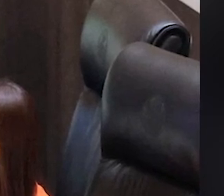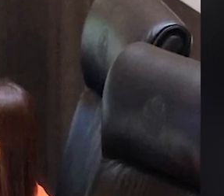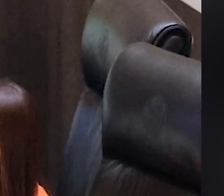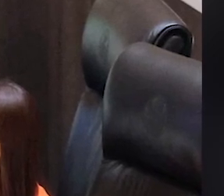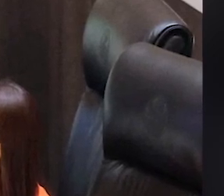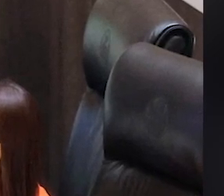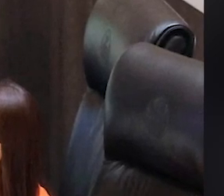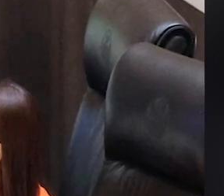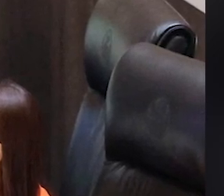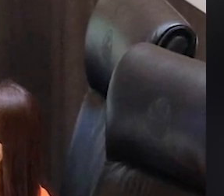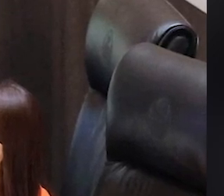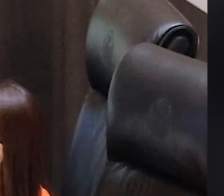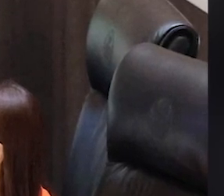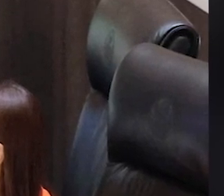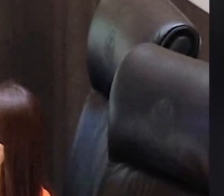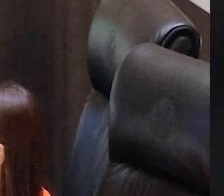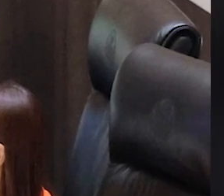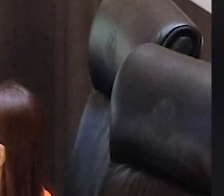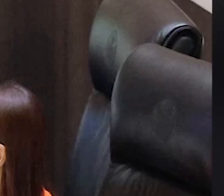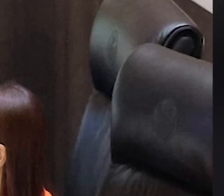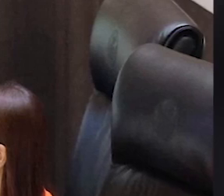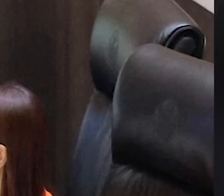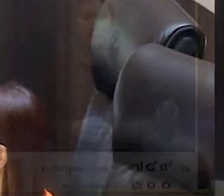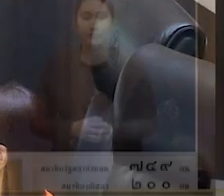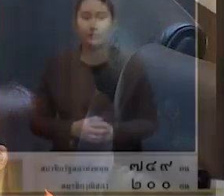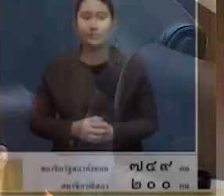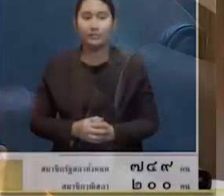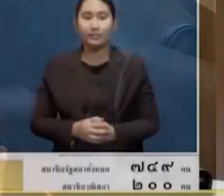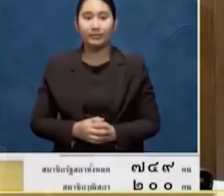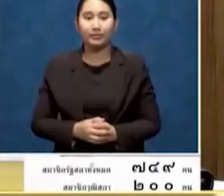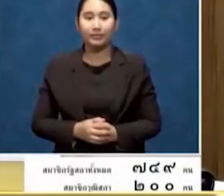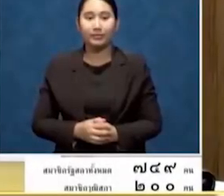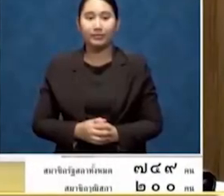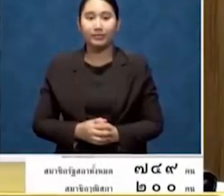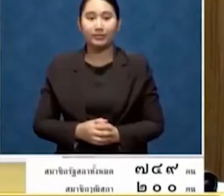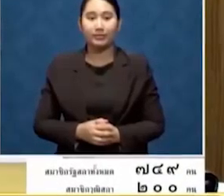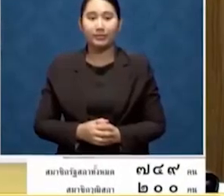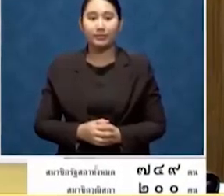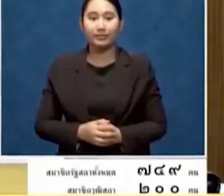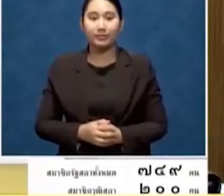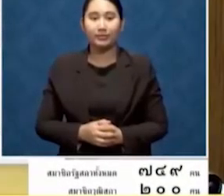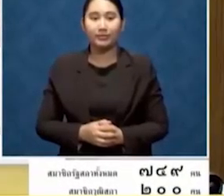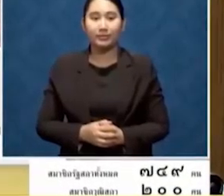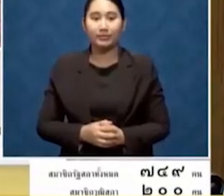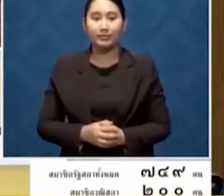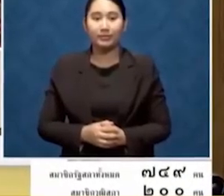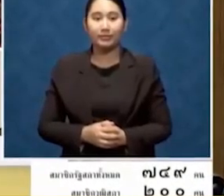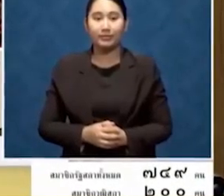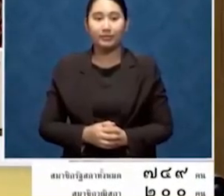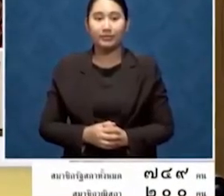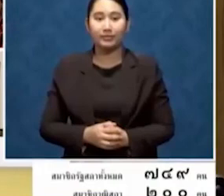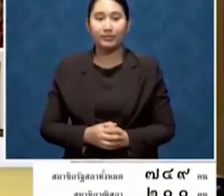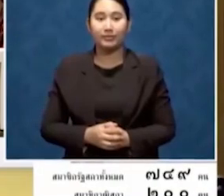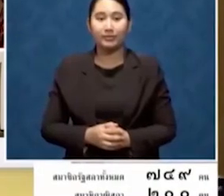หลังจากการโหวตเลือกนายกรัฐมนตรีคนที่30ผ่านไปเมื่อวันที่13กรกฎาคมผลก็คือพิธา